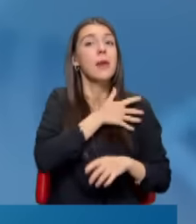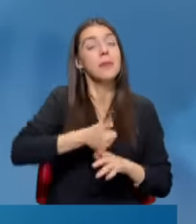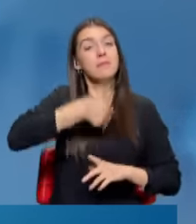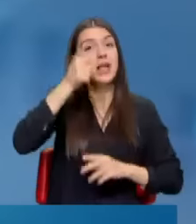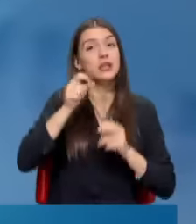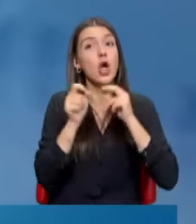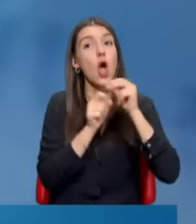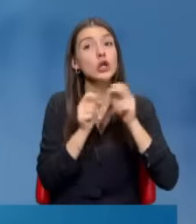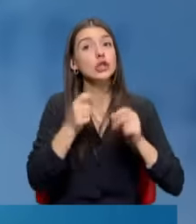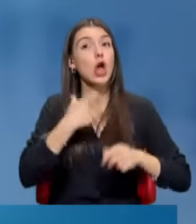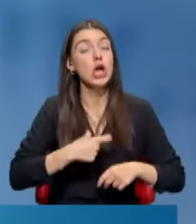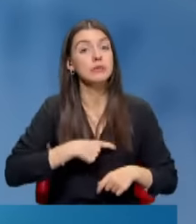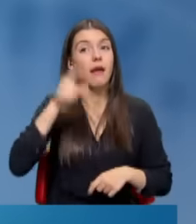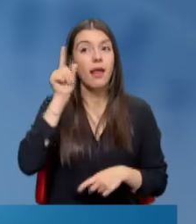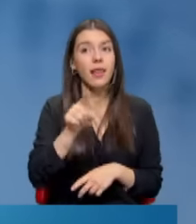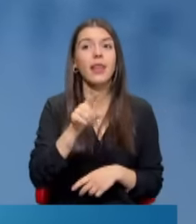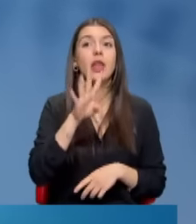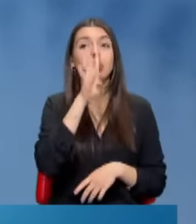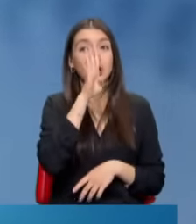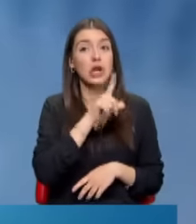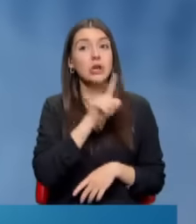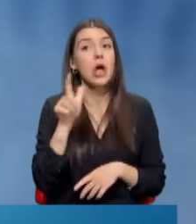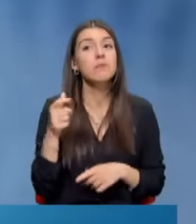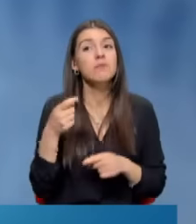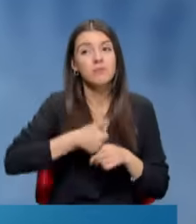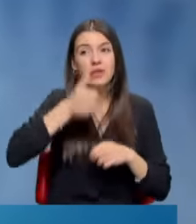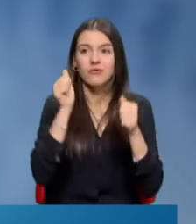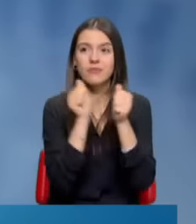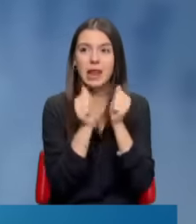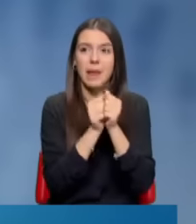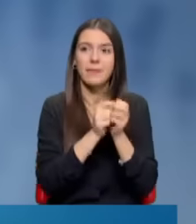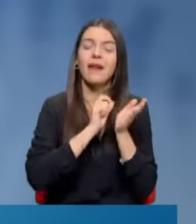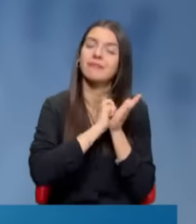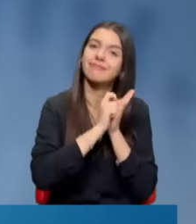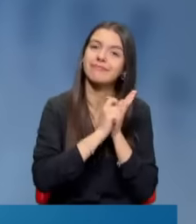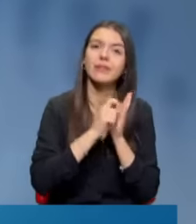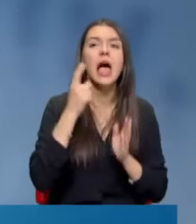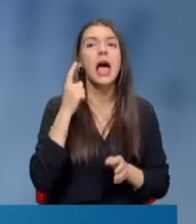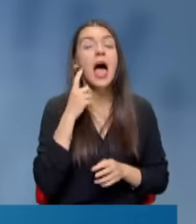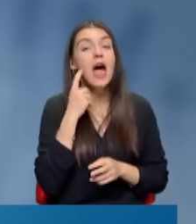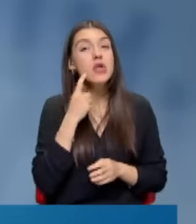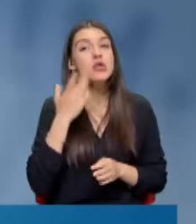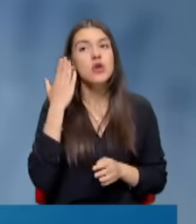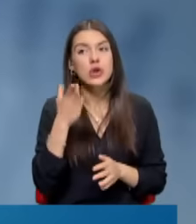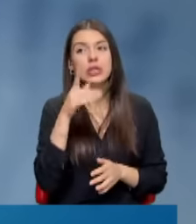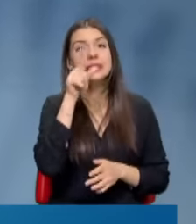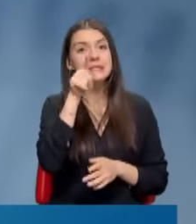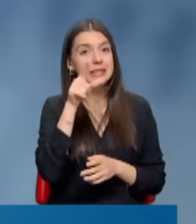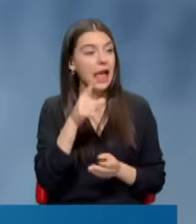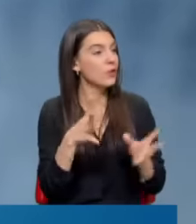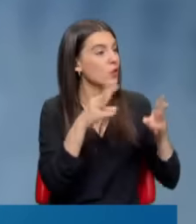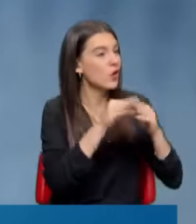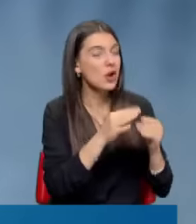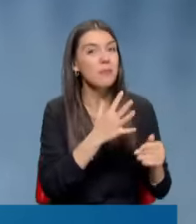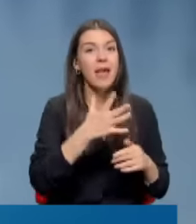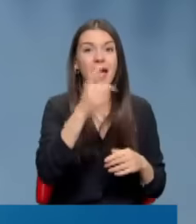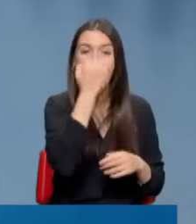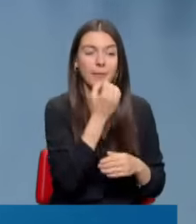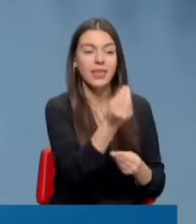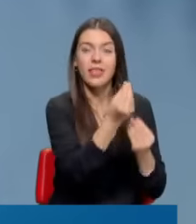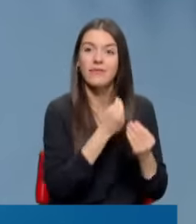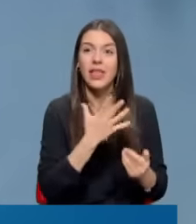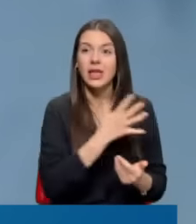belediye başkanıyla Anıtkabir'i ziyaret etti. Anıtkabir defterine Aziz Atatürk, kurup emanet ettiğiniz partimizi birinci parti